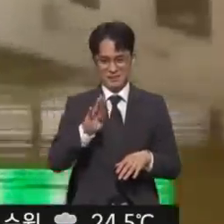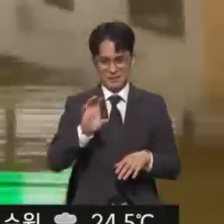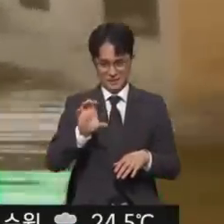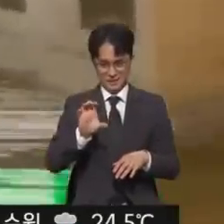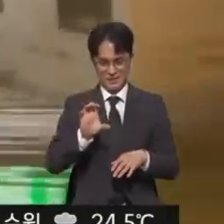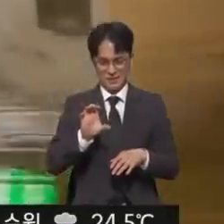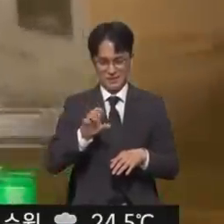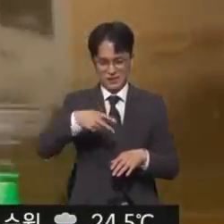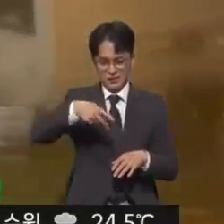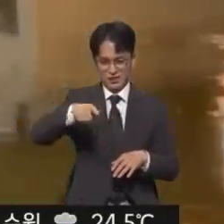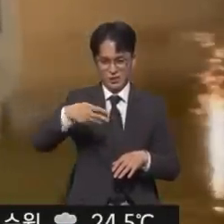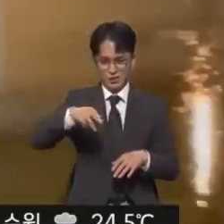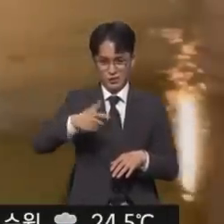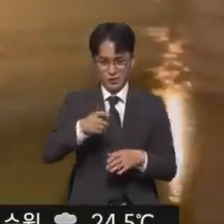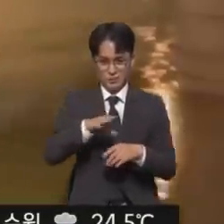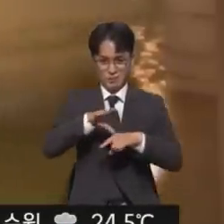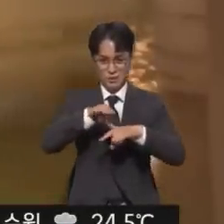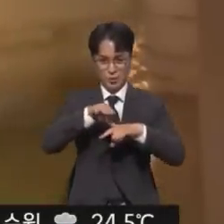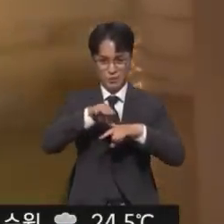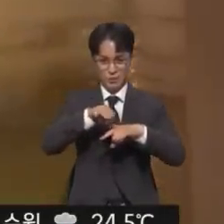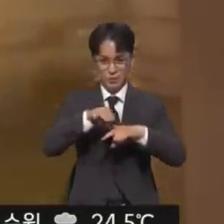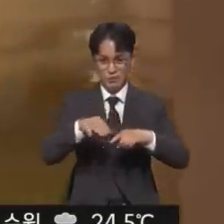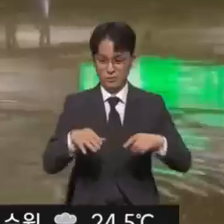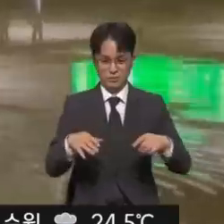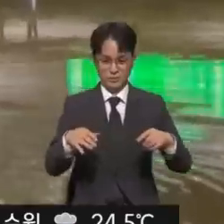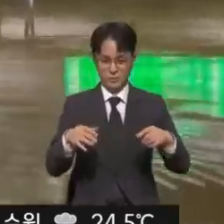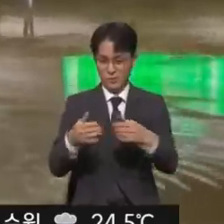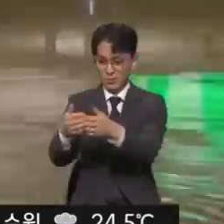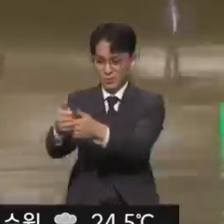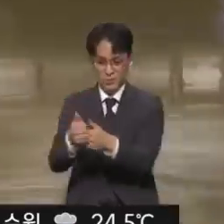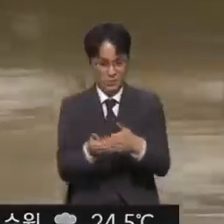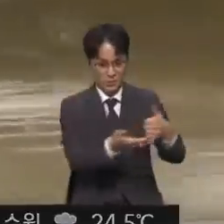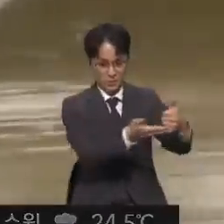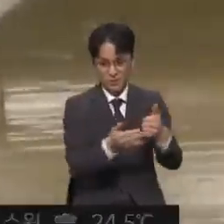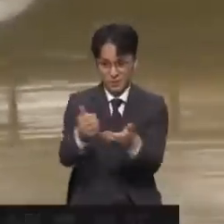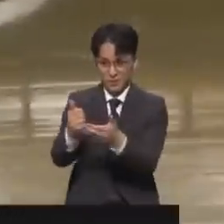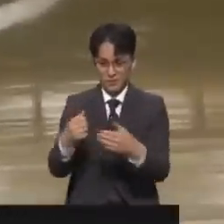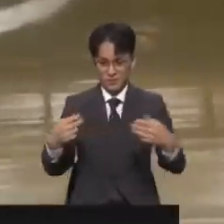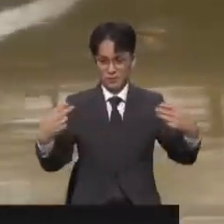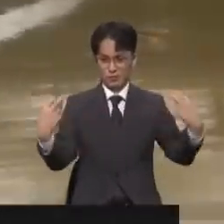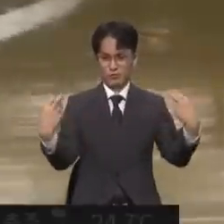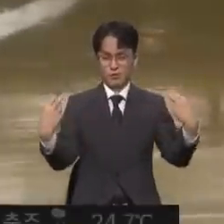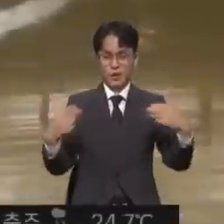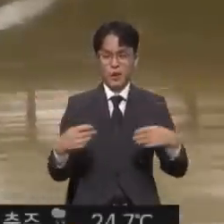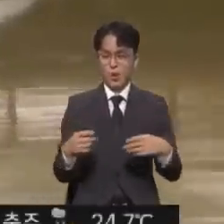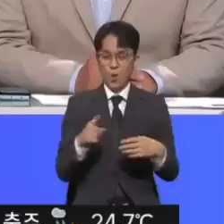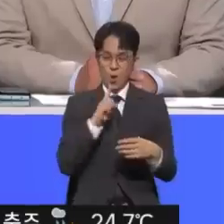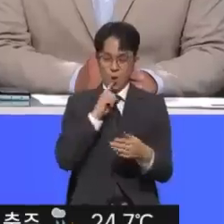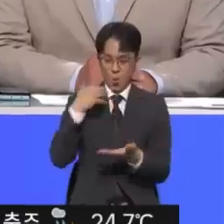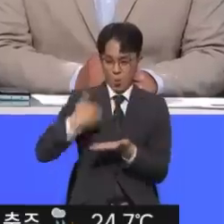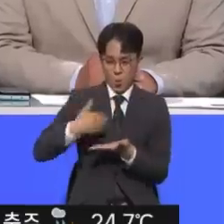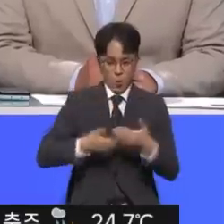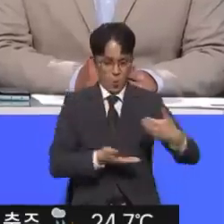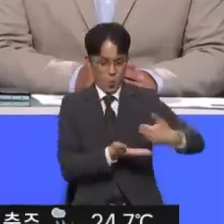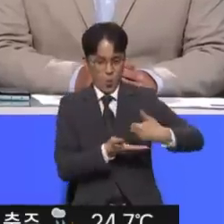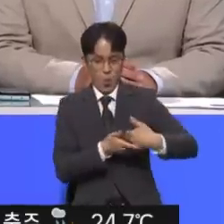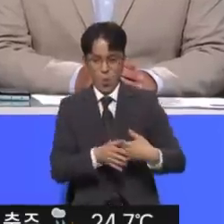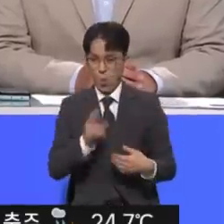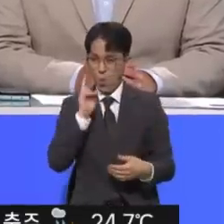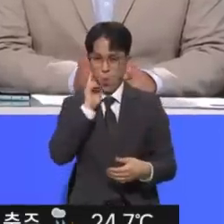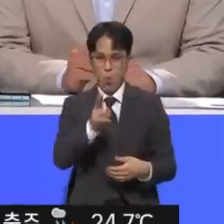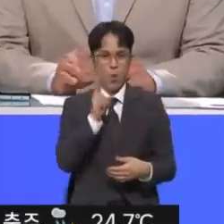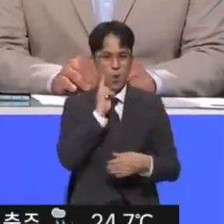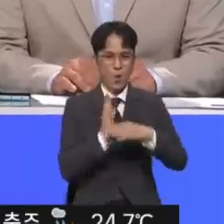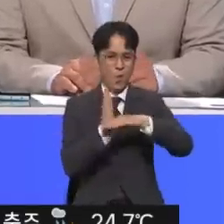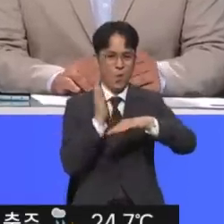요청해도 모실 때 부터 카메라가 돌기 전부터 걱정을 좀 하십니다 흔 어디를 어떻게 까고 해야되나 썻던 방어 보다는 쓴소리를 하시고 계시가 이렇게 해져서